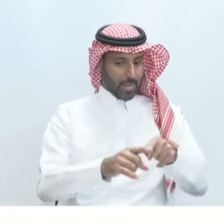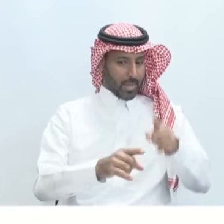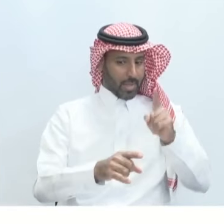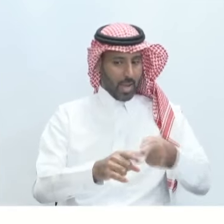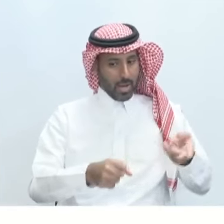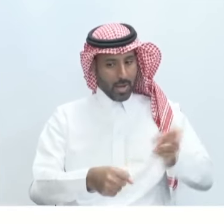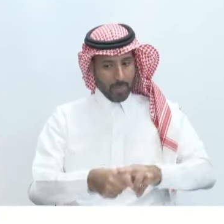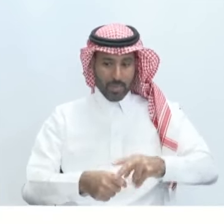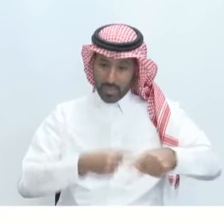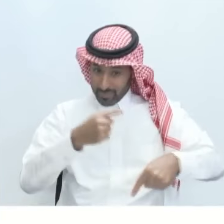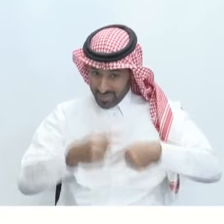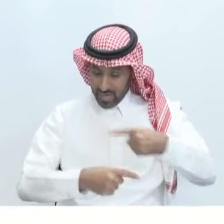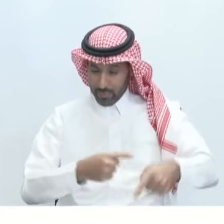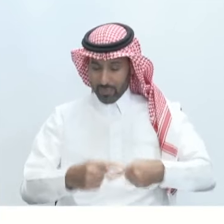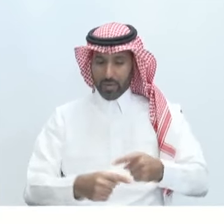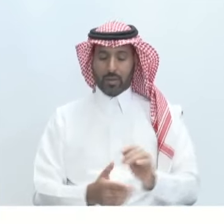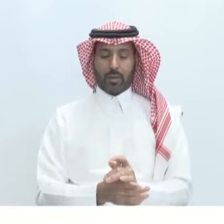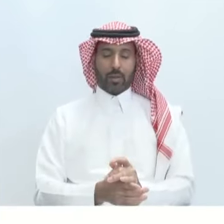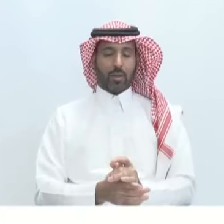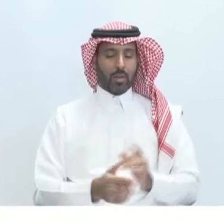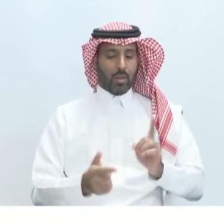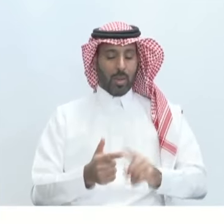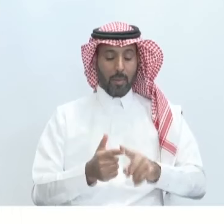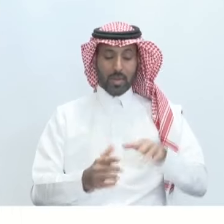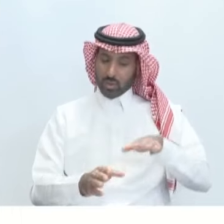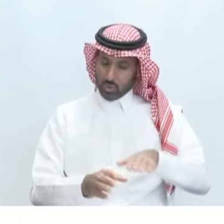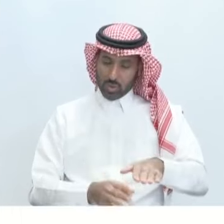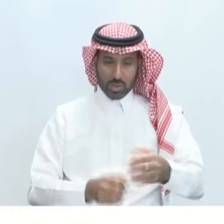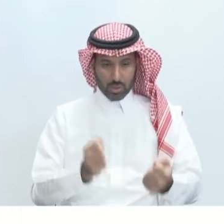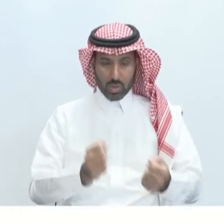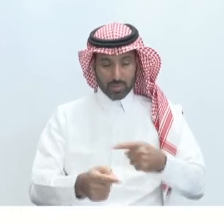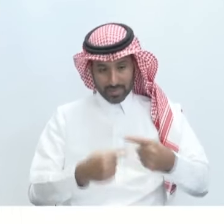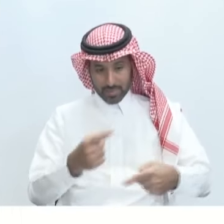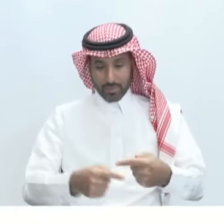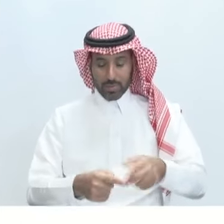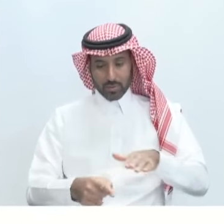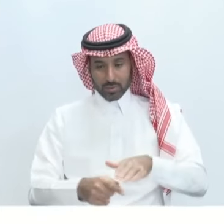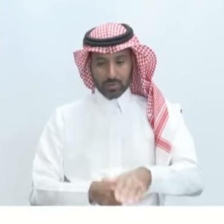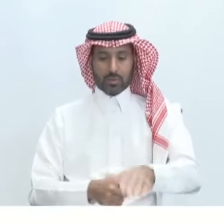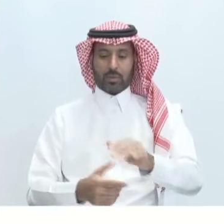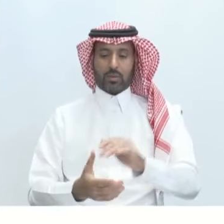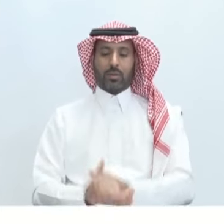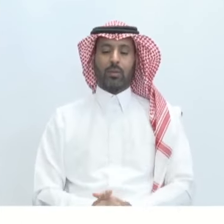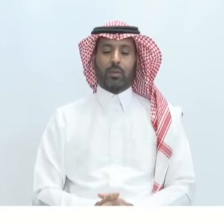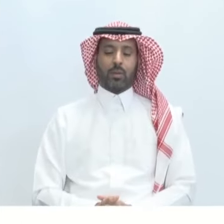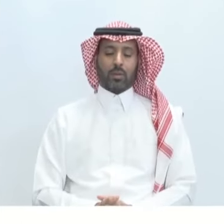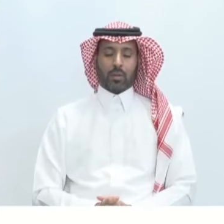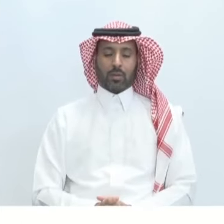ريبيت انفنتي ثم لبنه دراي حتى نضمن استمراريه الروبوت في التحرك